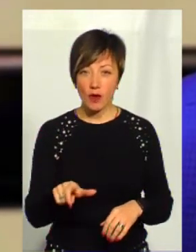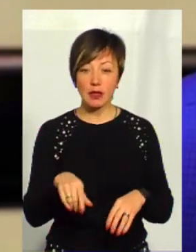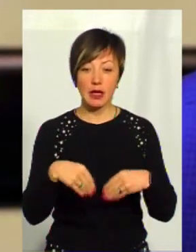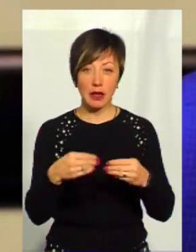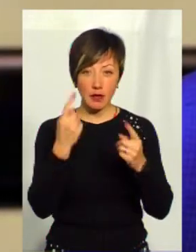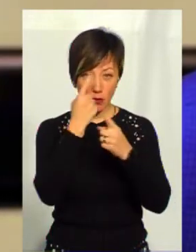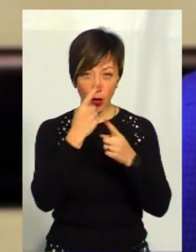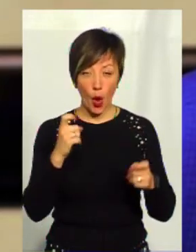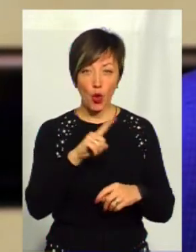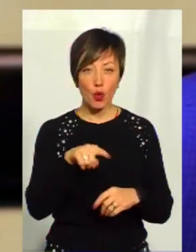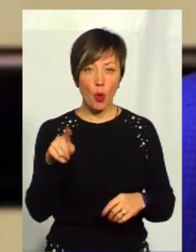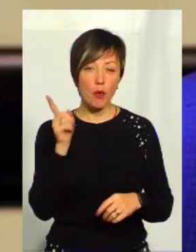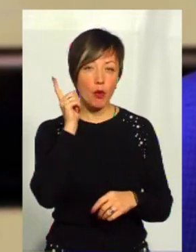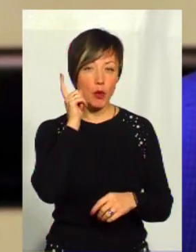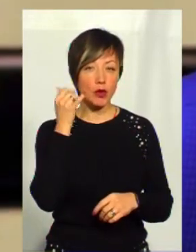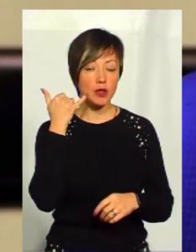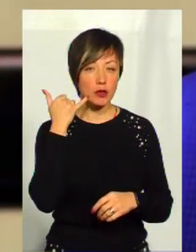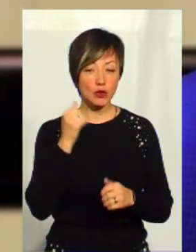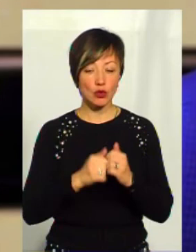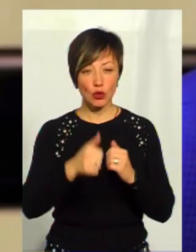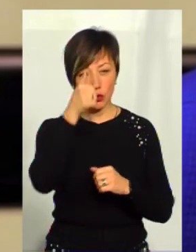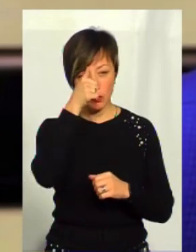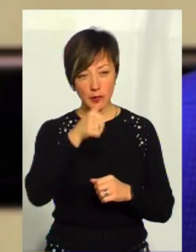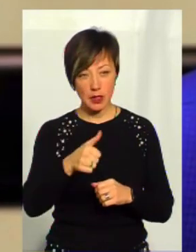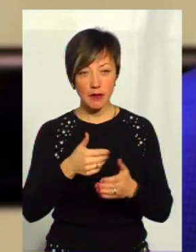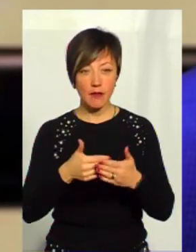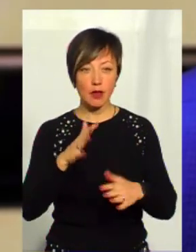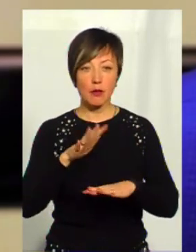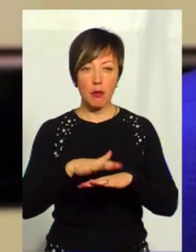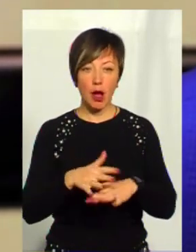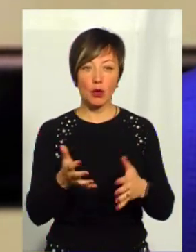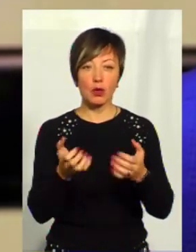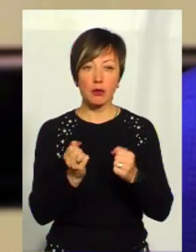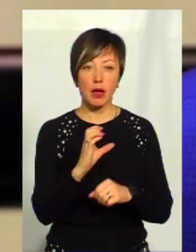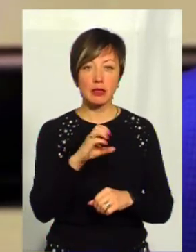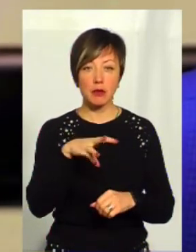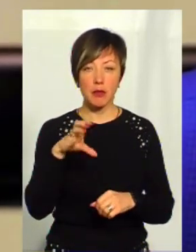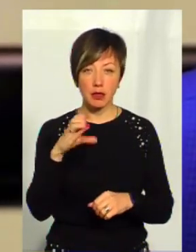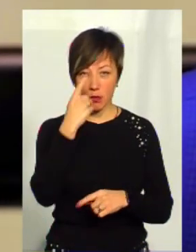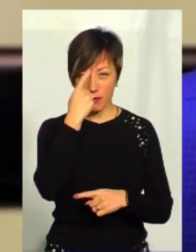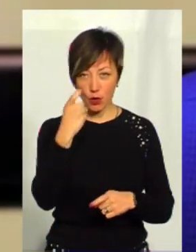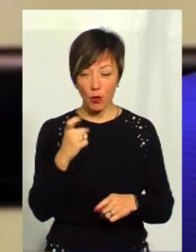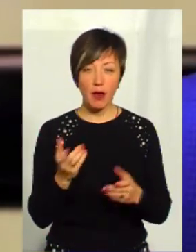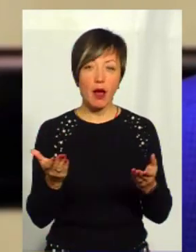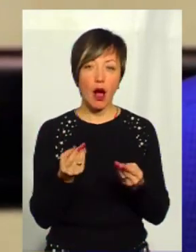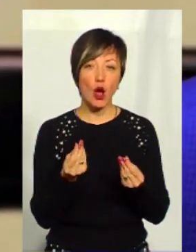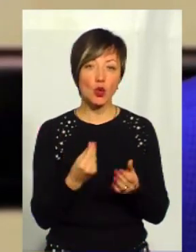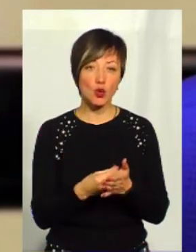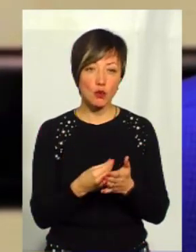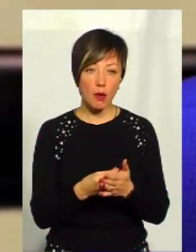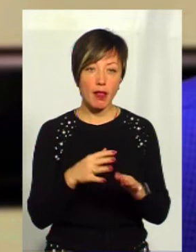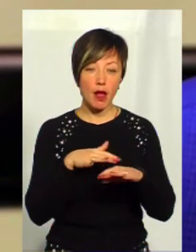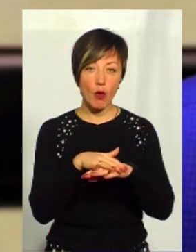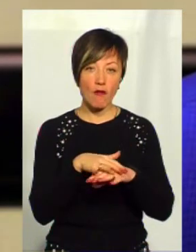про номер мобільного телефону, що місячно буде від банку, отримувати смс-повідомлення про те, яка сума йому